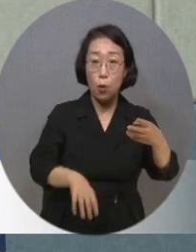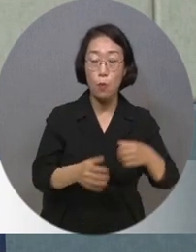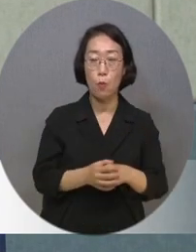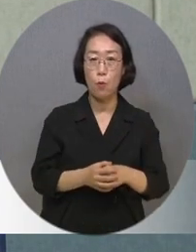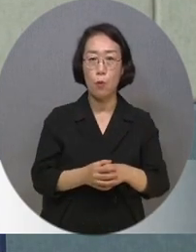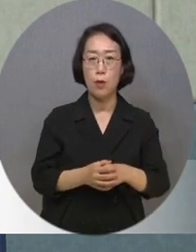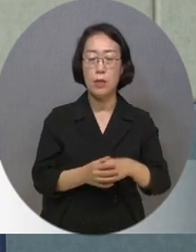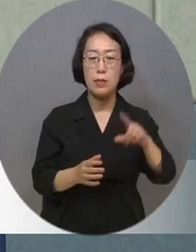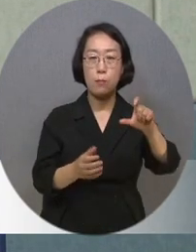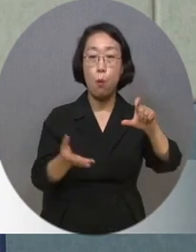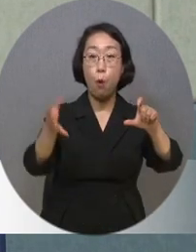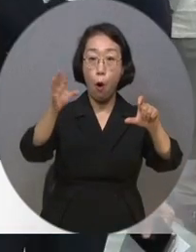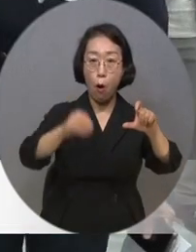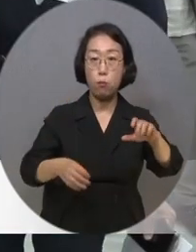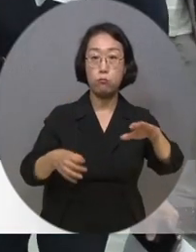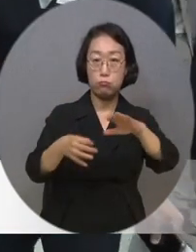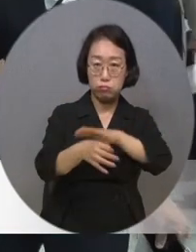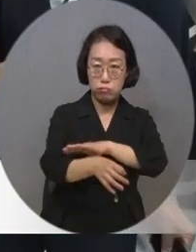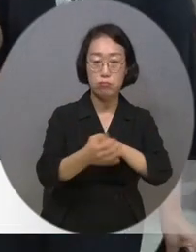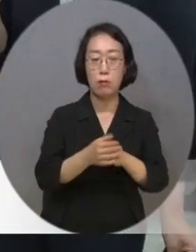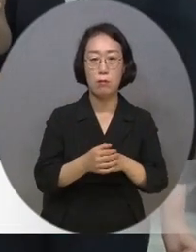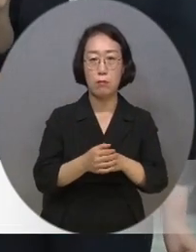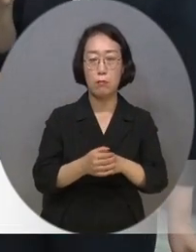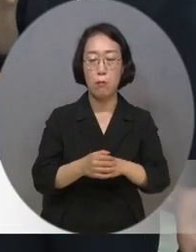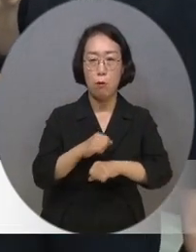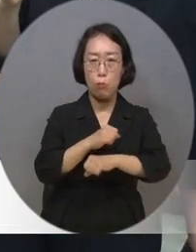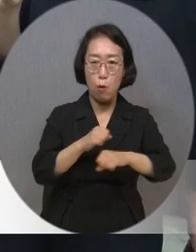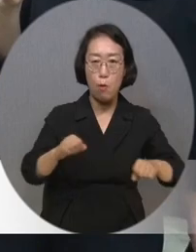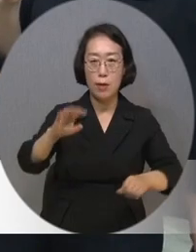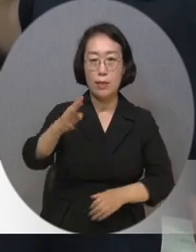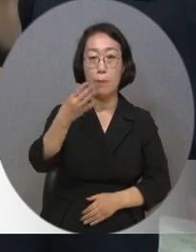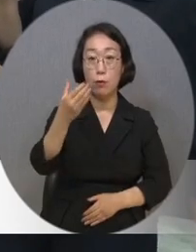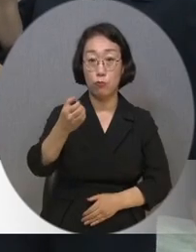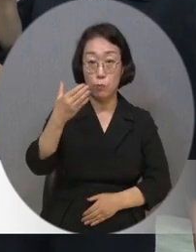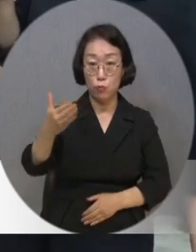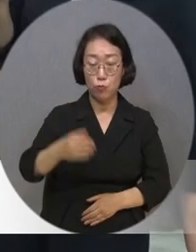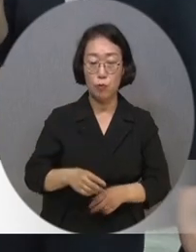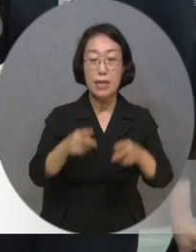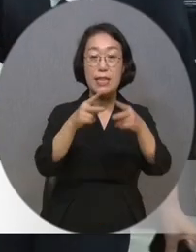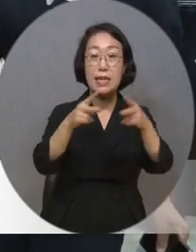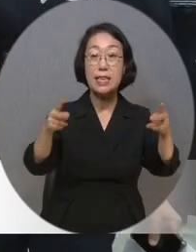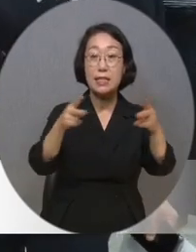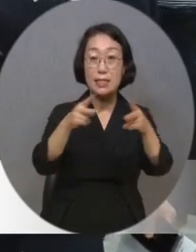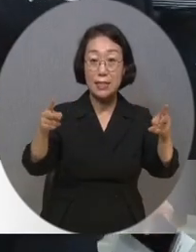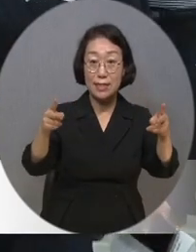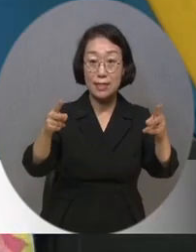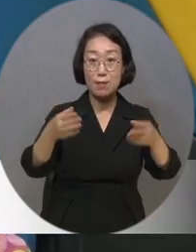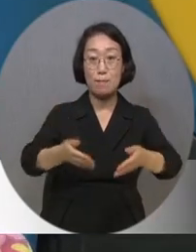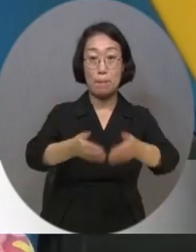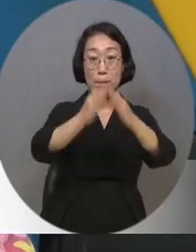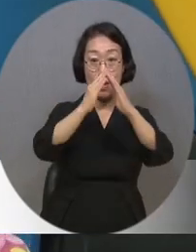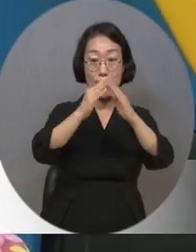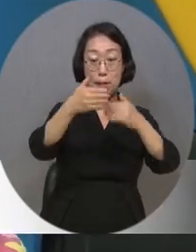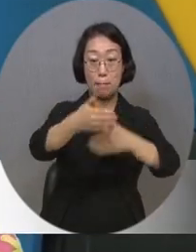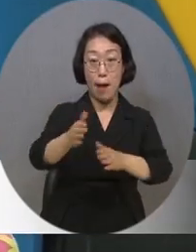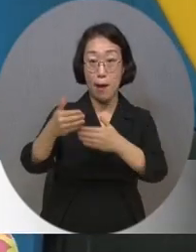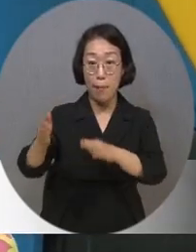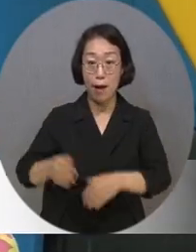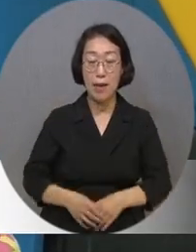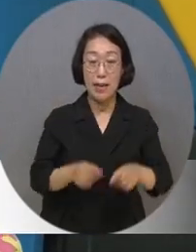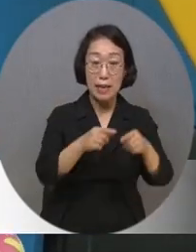총 사업비 15억 원을 들여 연면적 499제곱미터 지상 2층 규모로 지어졌으며 1층은